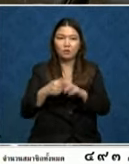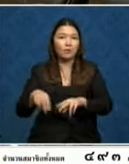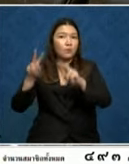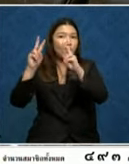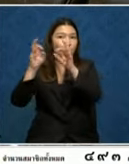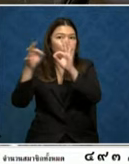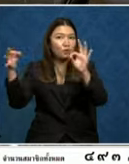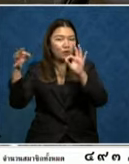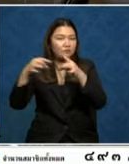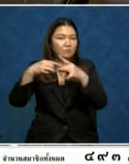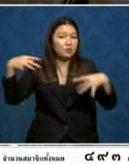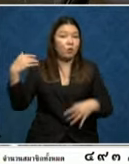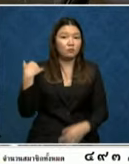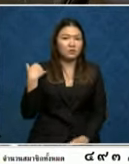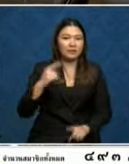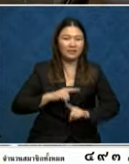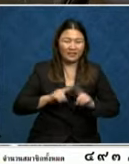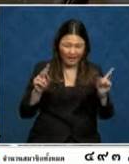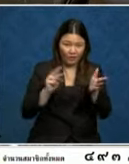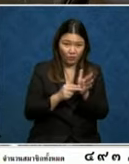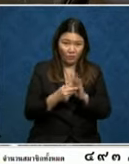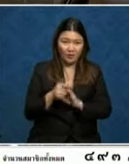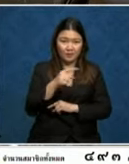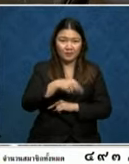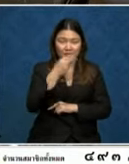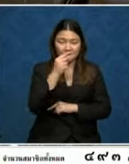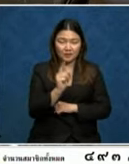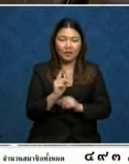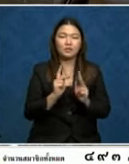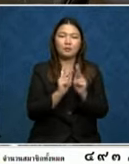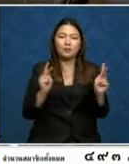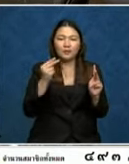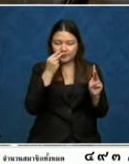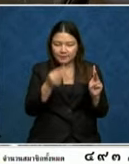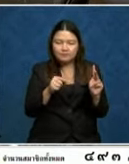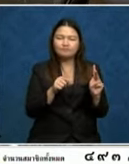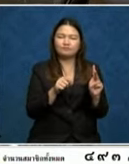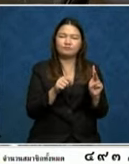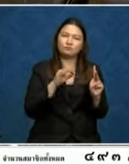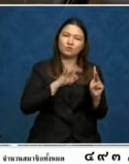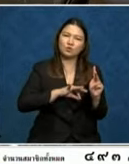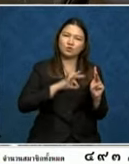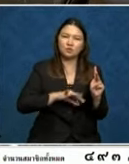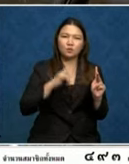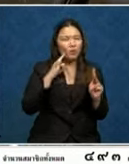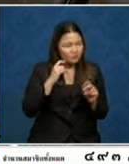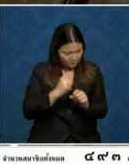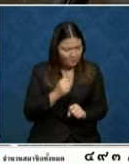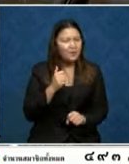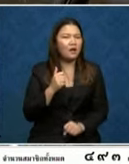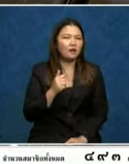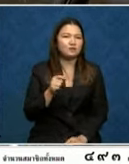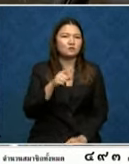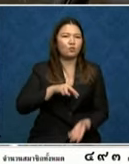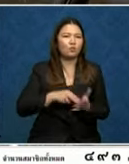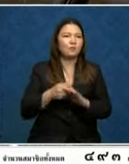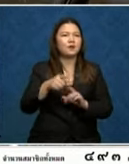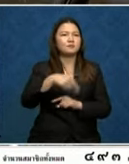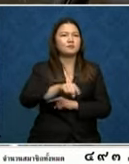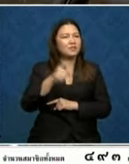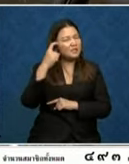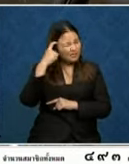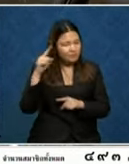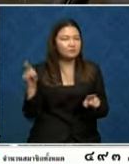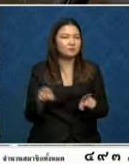เดี๋ยววไ้ก่อนนะครับแต่ กเป็นประเด็นที่ณะกรรมฐาน พิจากนาและทำได้ครั และผมเหชอบดวย นเป็ปการ